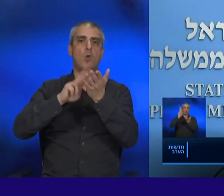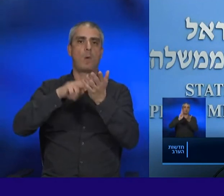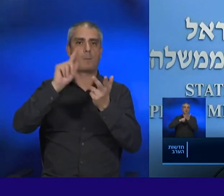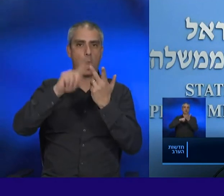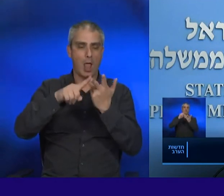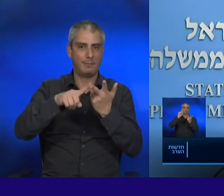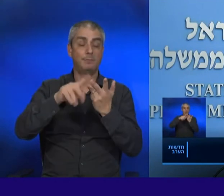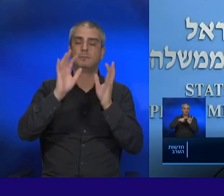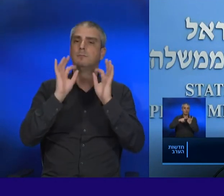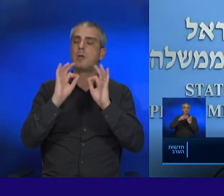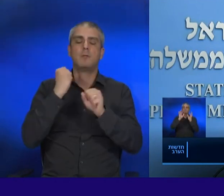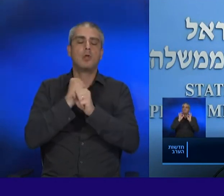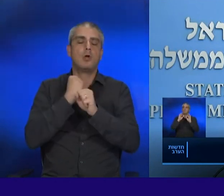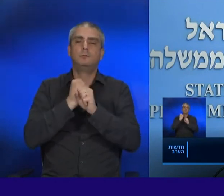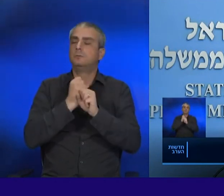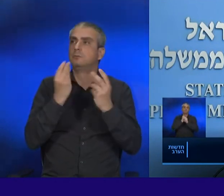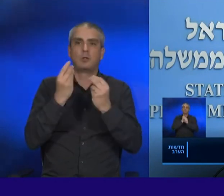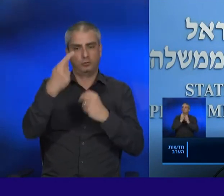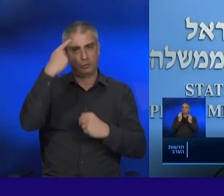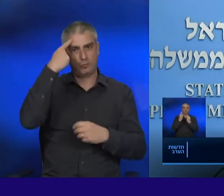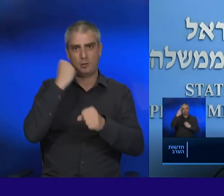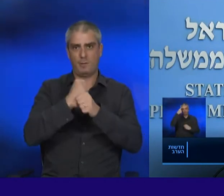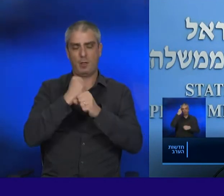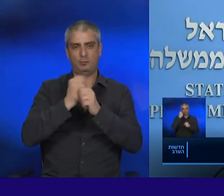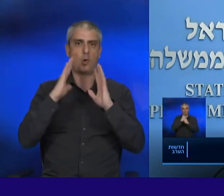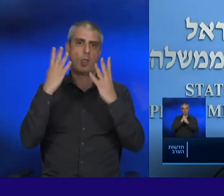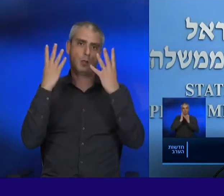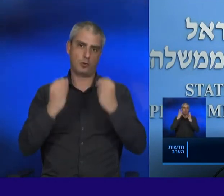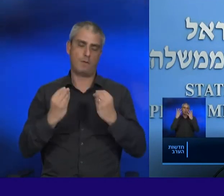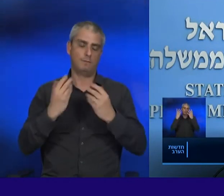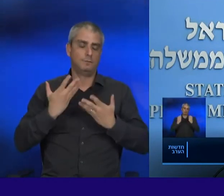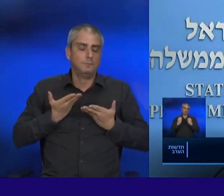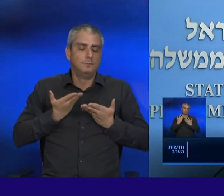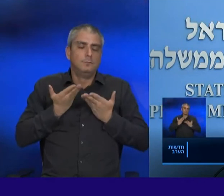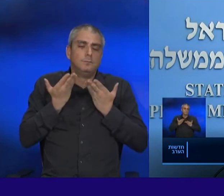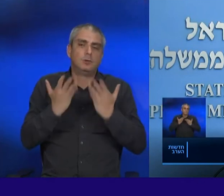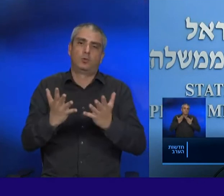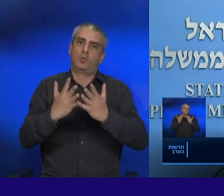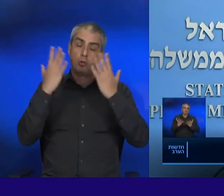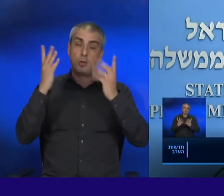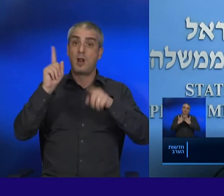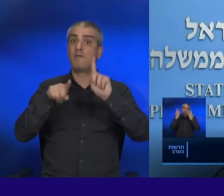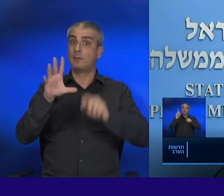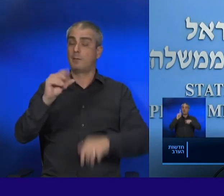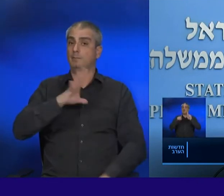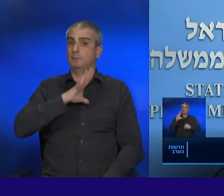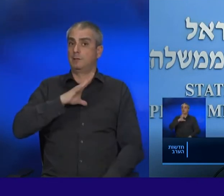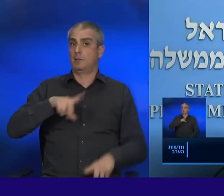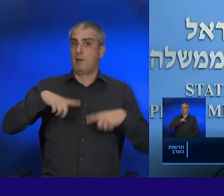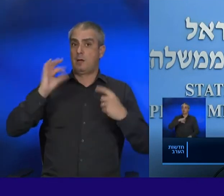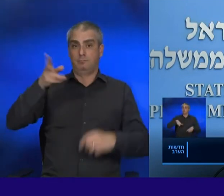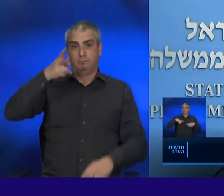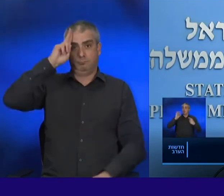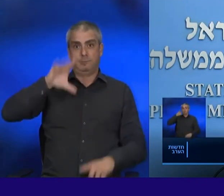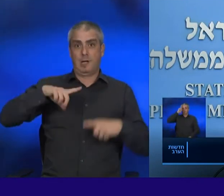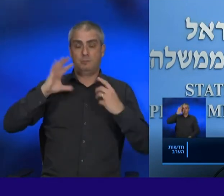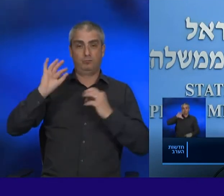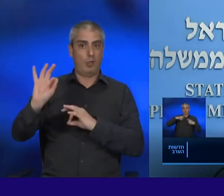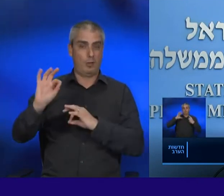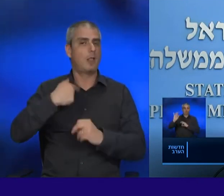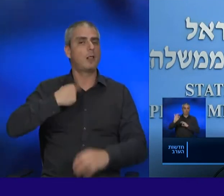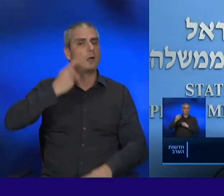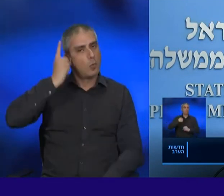ובאמת עושים את הדבר שהם יודעים לעשות כל כך טוב במסירות גדולה ולפעמים גם מסכנים את עצמם אנחנו כמובן